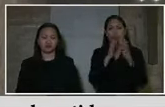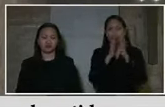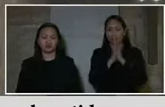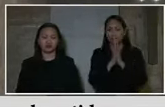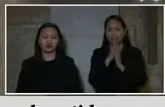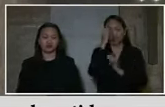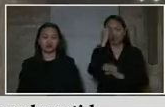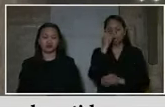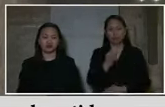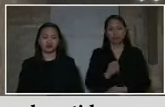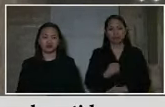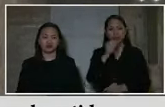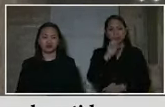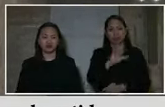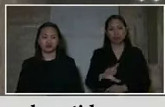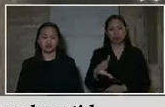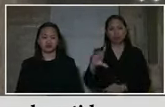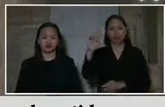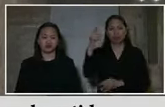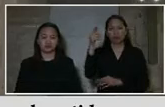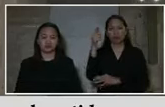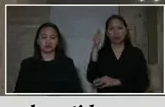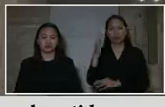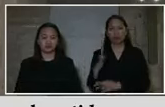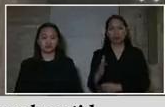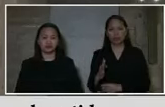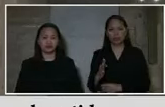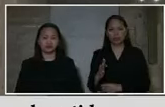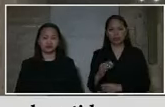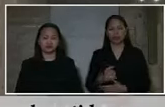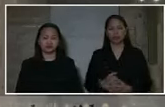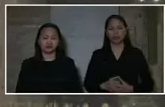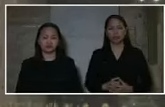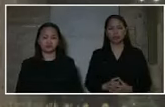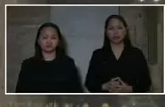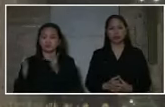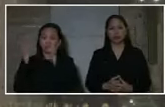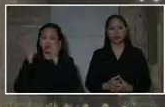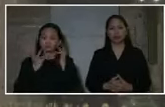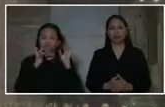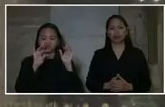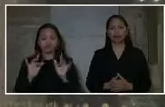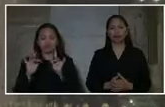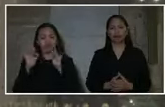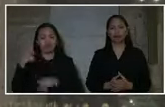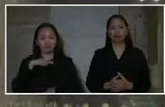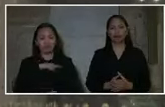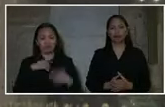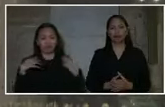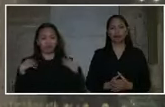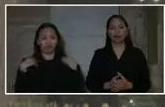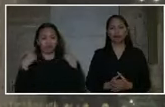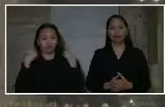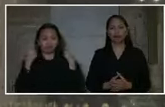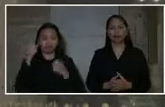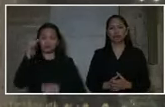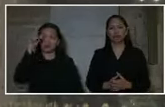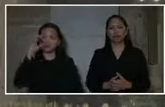na ako'y ipanalangin sa Panginoong ating Diyos. Kaawaan tayo ng makapangyarihan